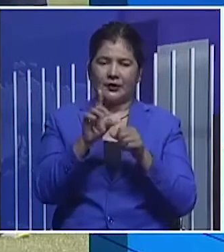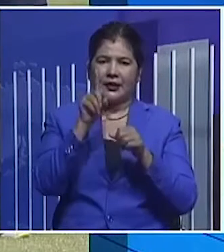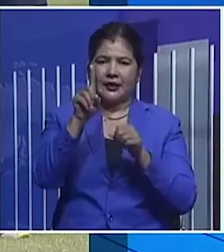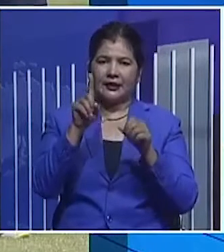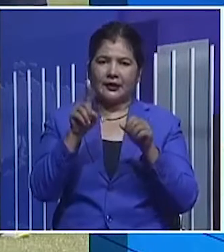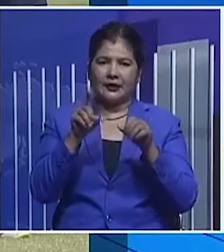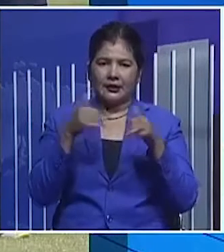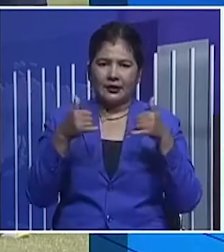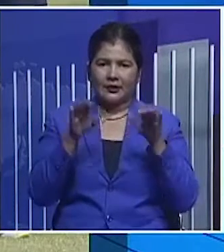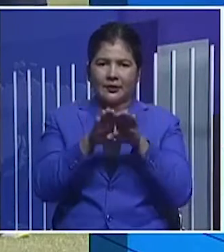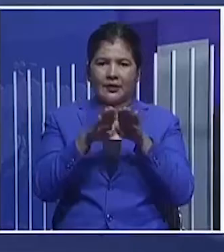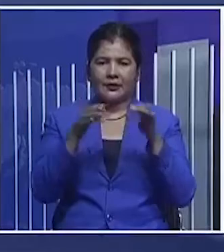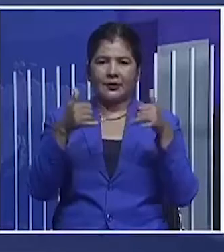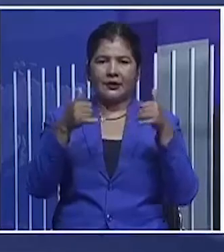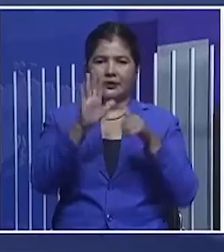छ।